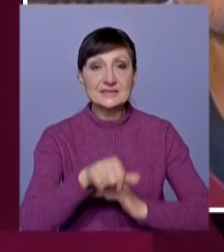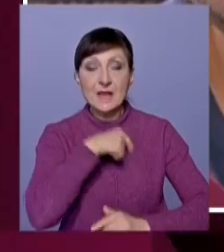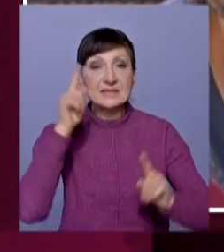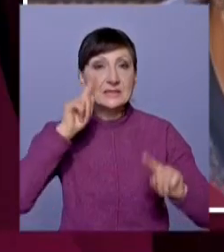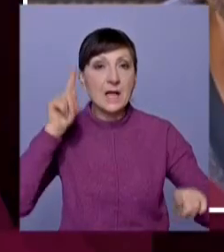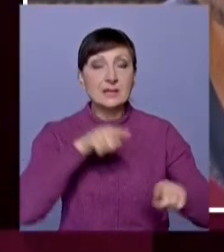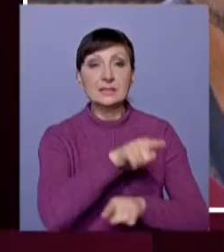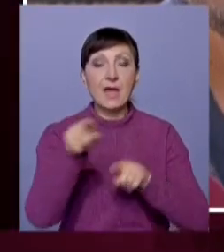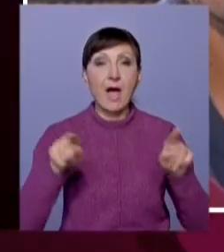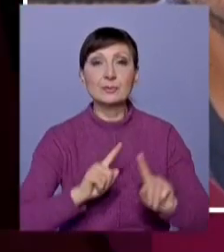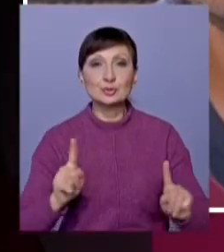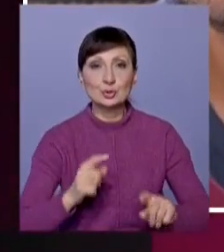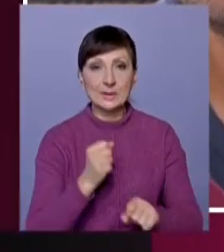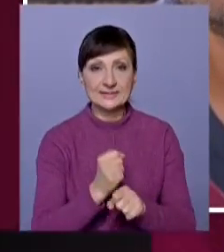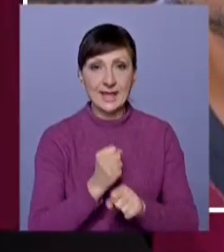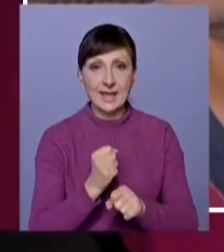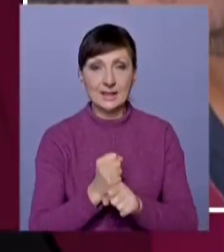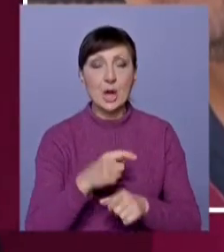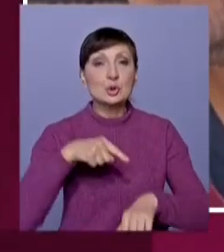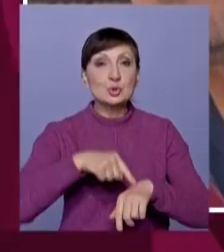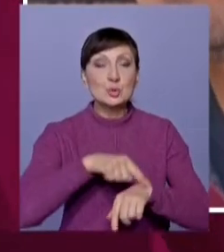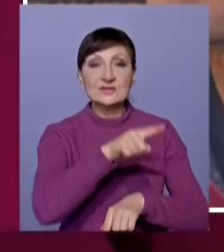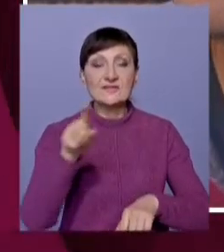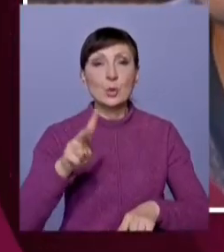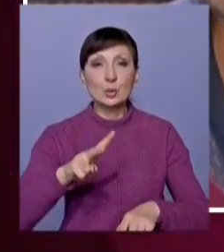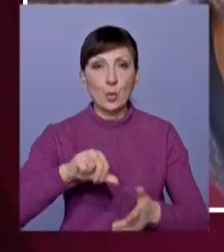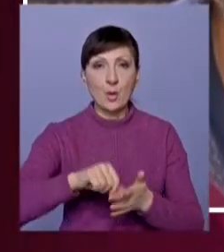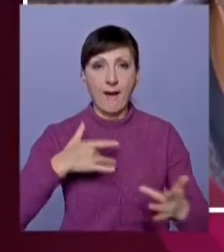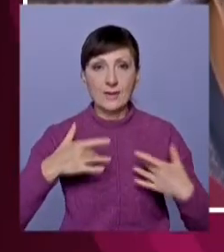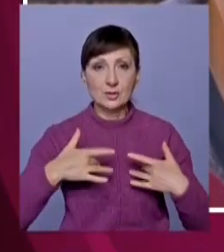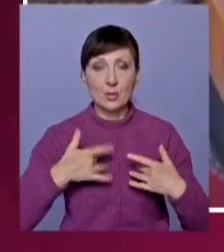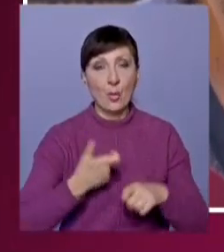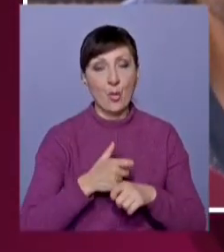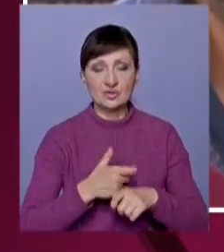знал все сюжетные линии героев, чувствовал их. Для меня это очень символично.